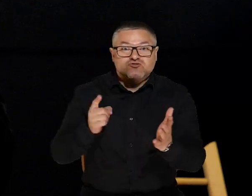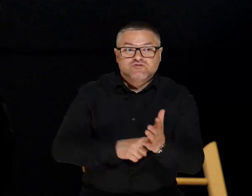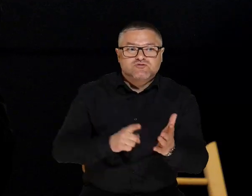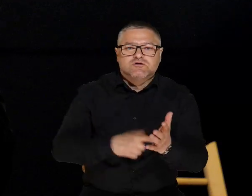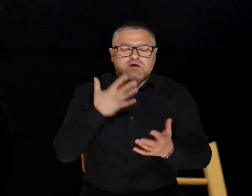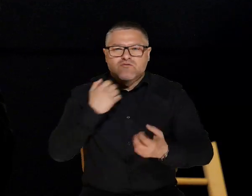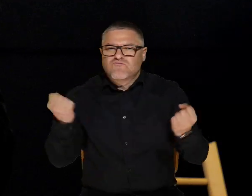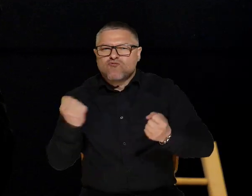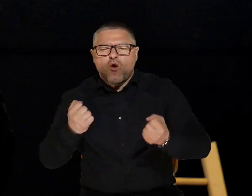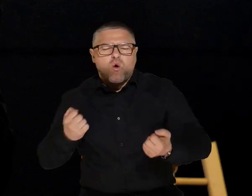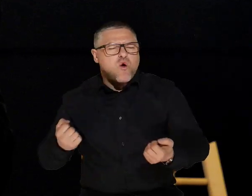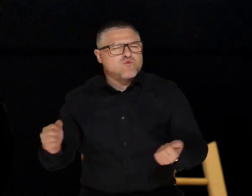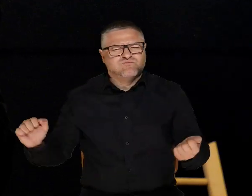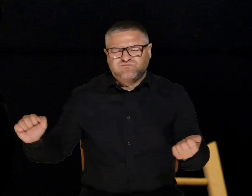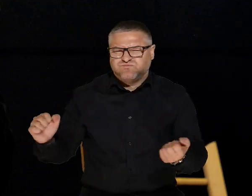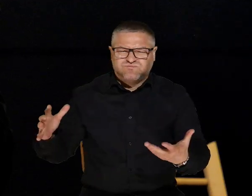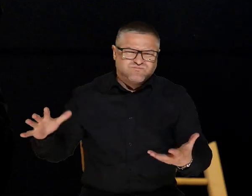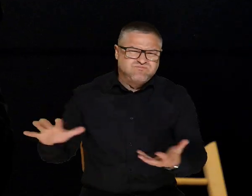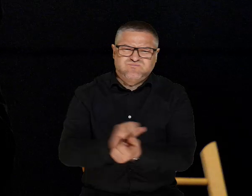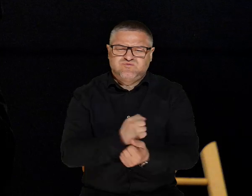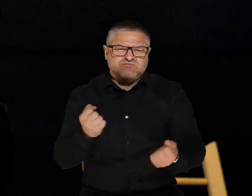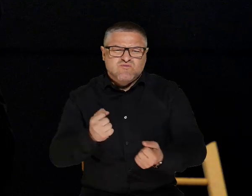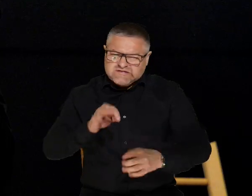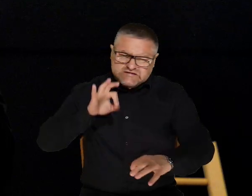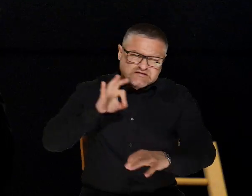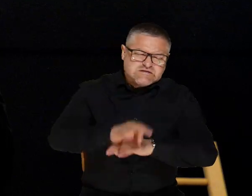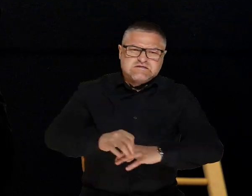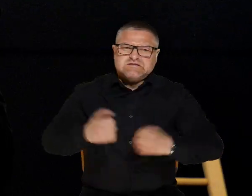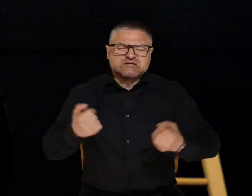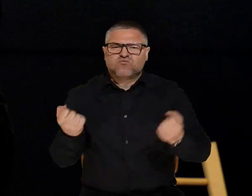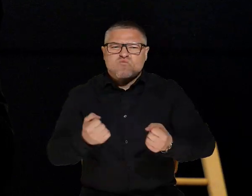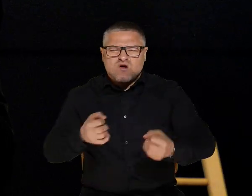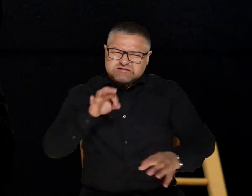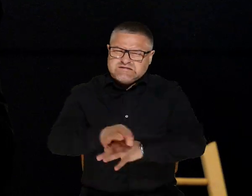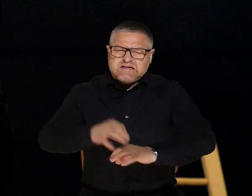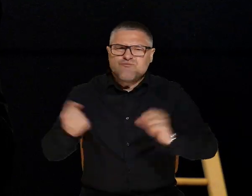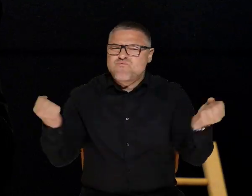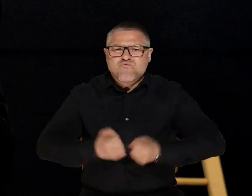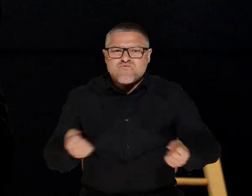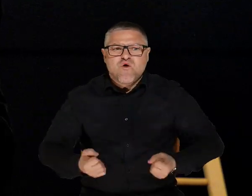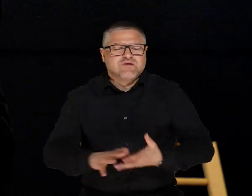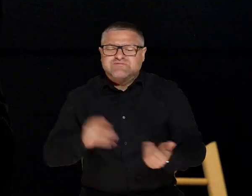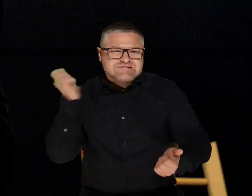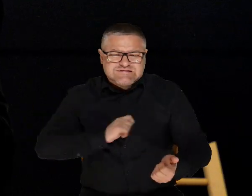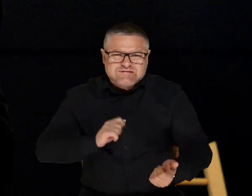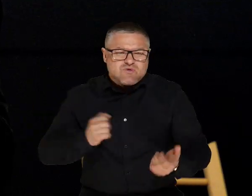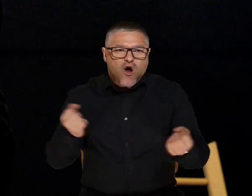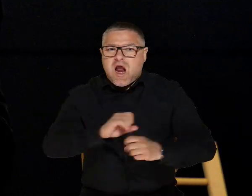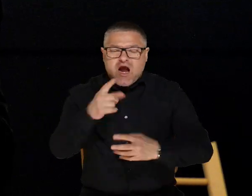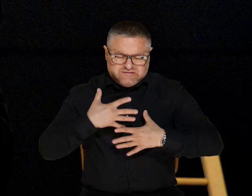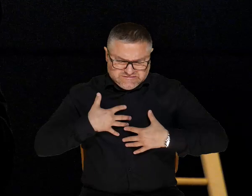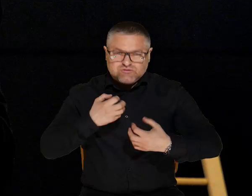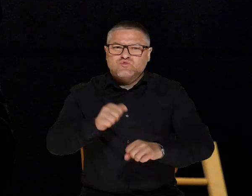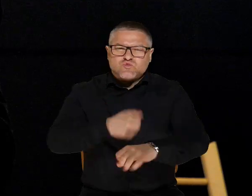nadmiarowej brutalności, tak, znaczy nie tylko zabijania, ale też jakiegoś sadyzmu w tym. No wydaje mi się, że to można by tłumaczyć też jakimiś